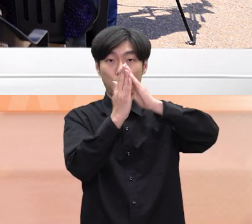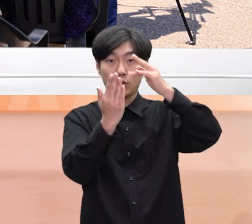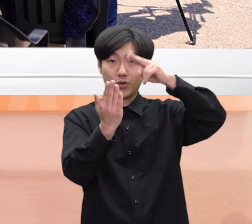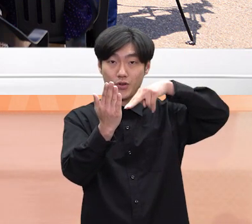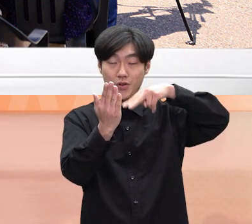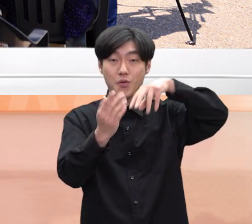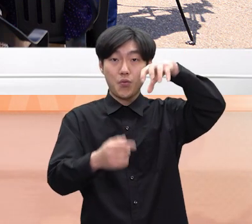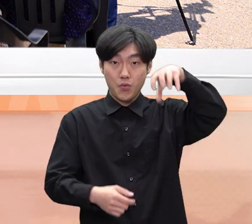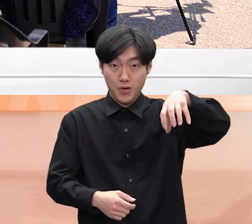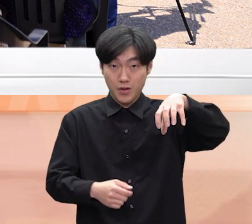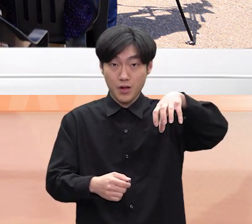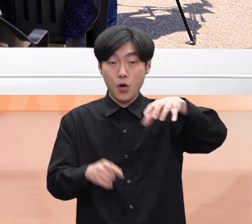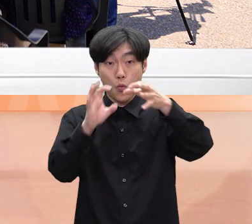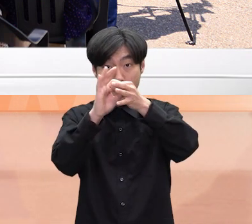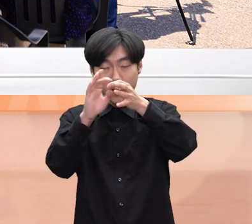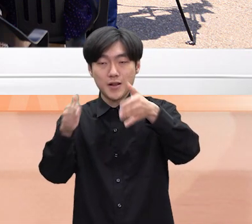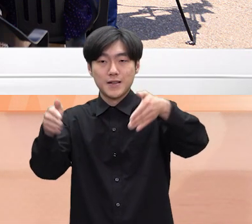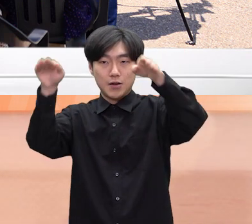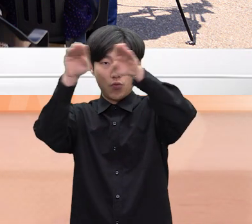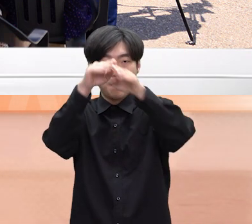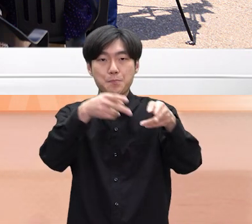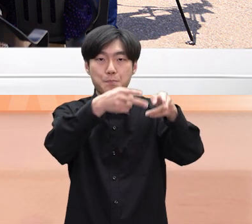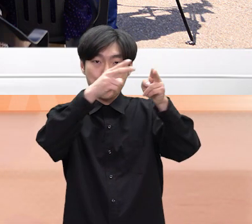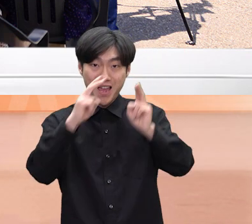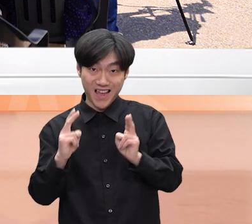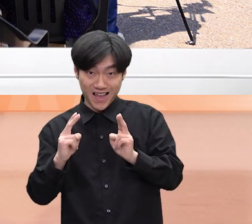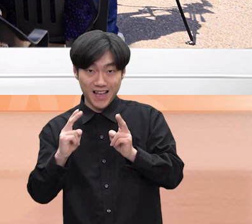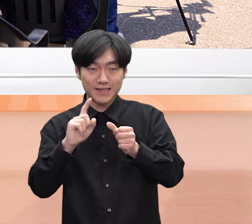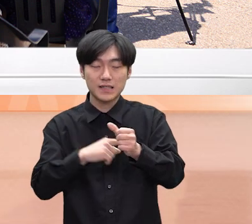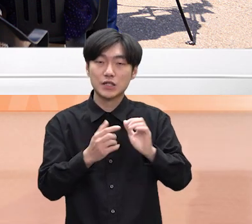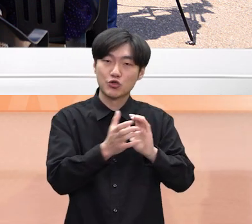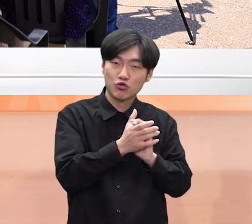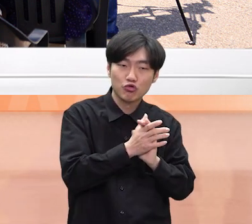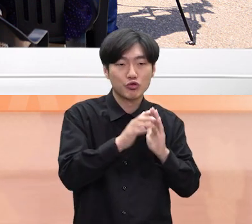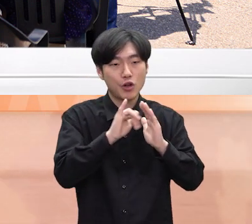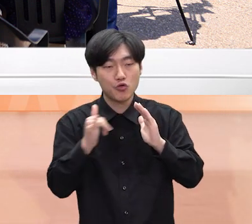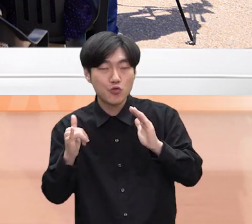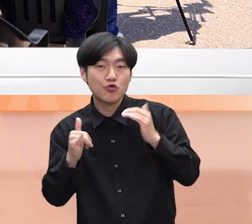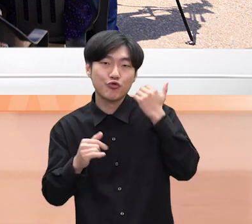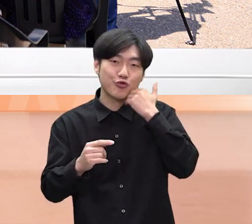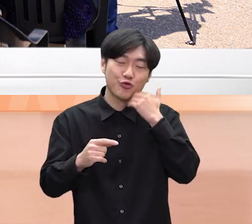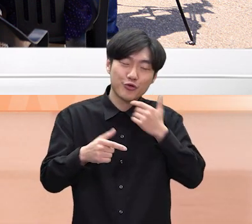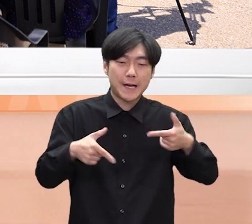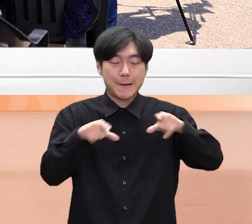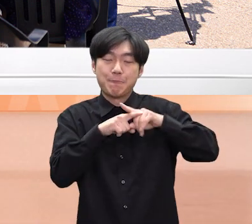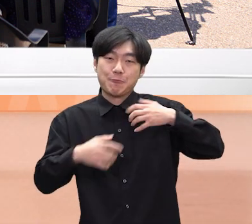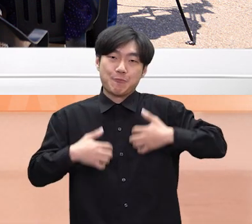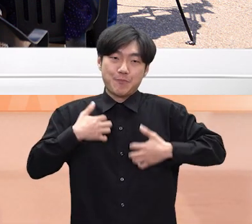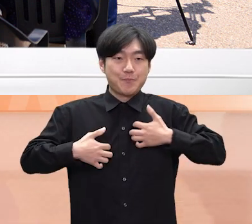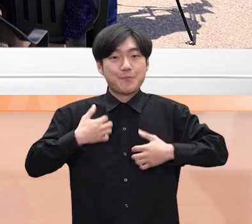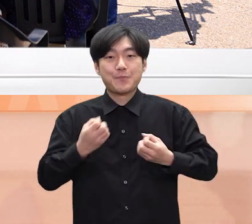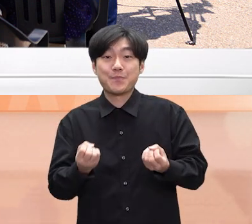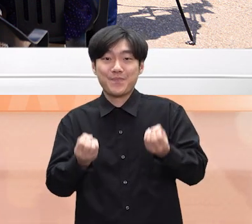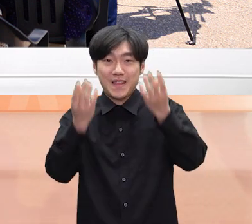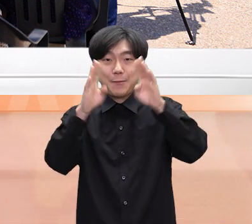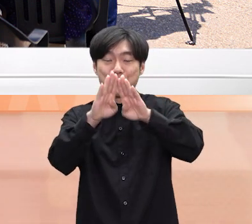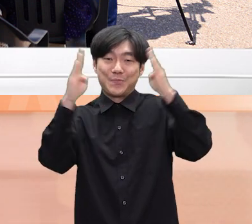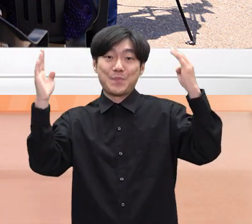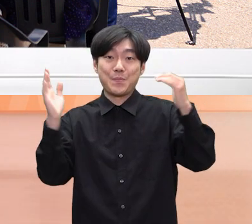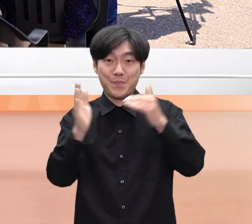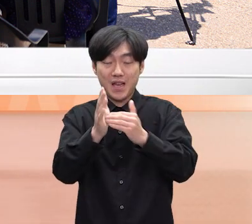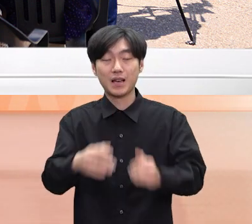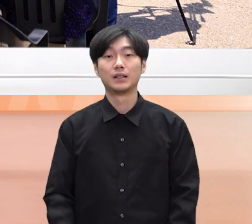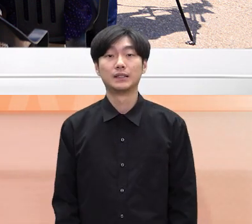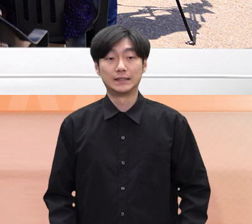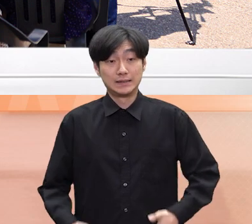하늘도서관에서 지역 유관기관과 협력해 친구, 가족 모두 함께 즐길 수 있는 다채로운 행사를 열었습니다.